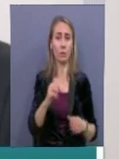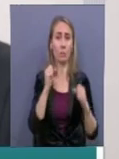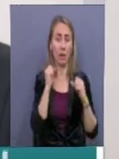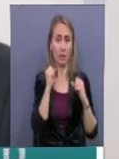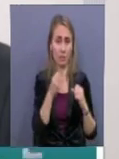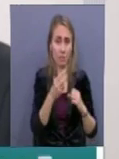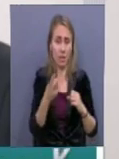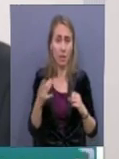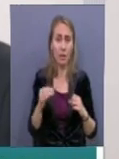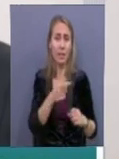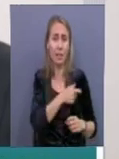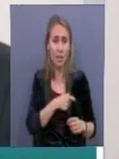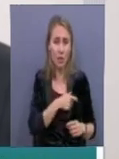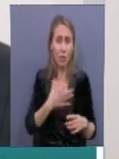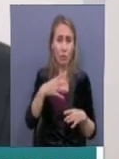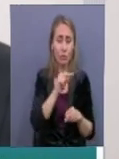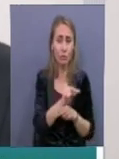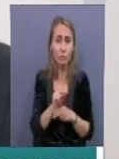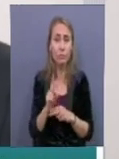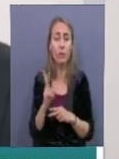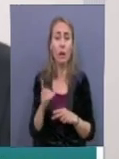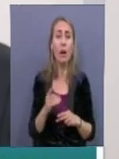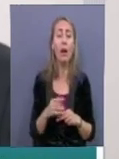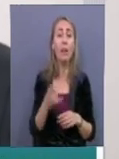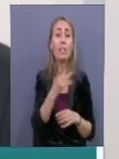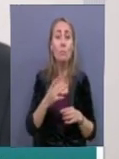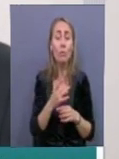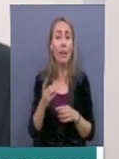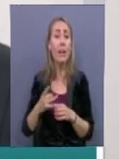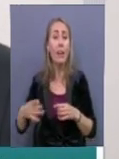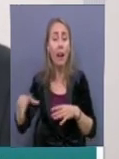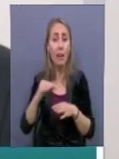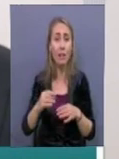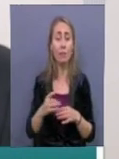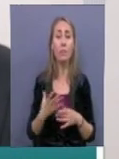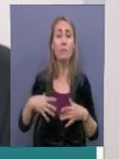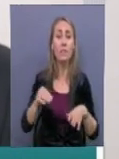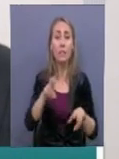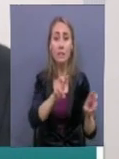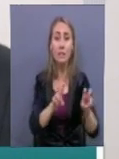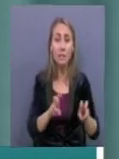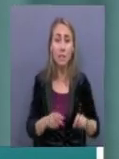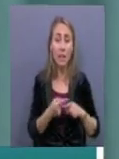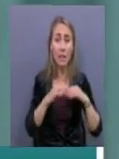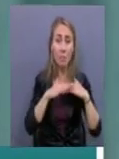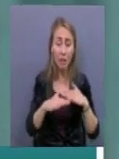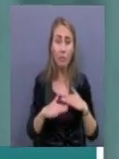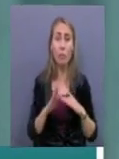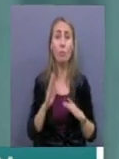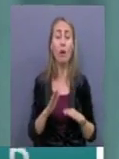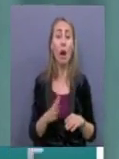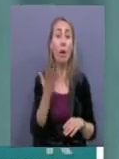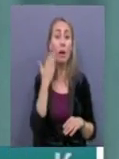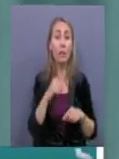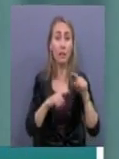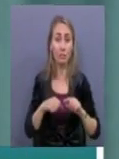миллион спортшылар мен жаттықтырушылар, төрешілер осы жүйеге енгізіледі. Мысалы, ата-ана баласын спорт мектебіне оқуға әкелерде оның барлық жетістіктерін